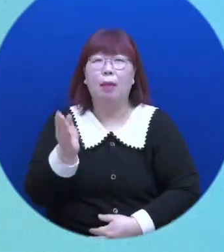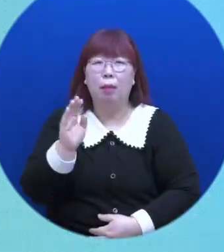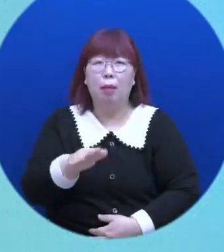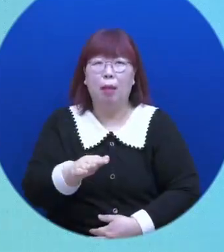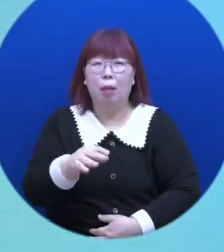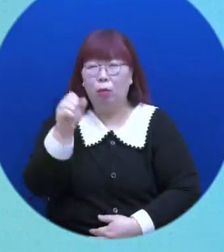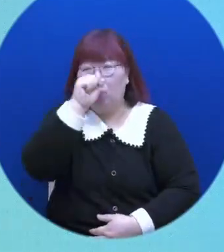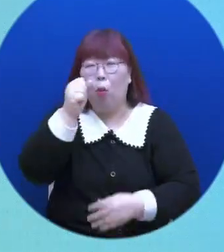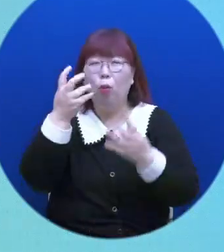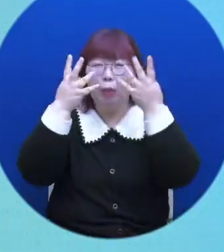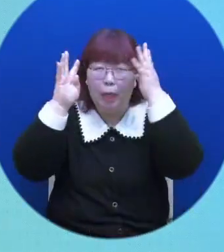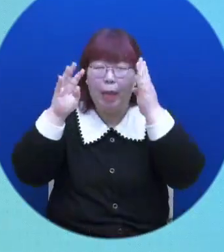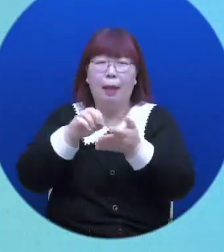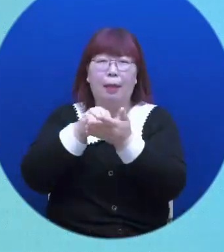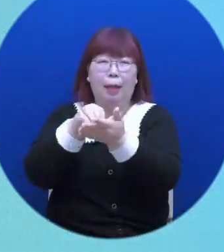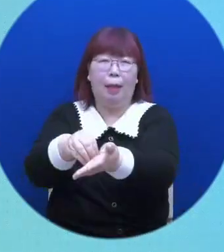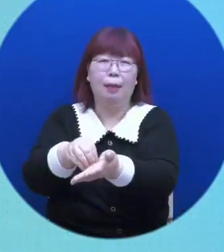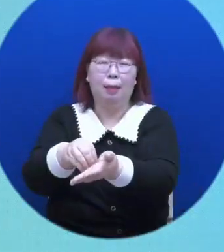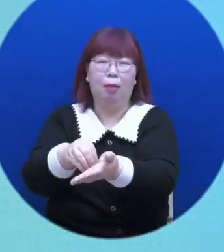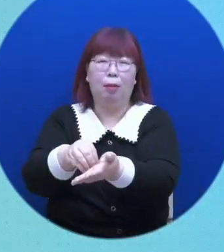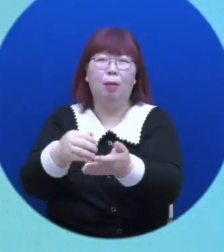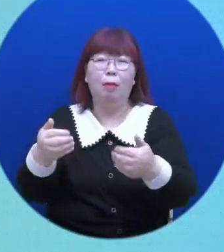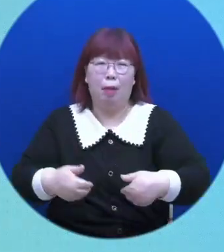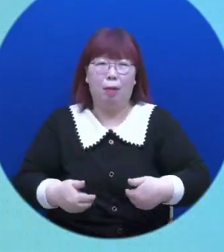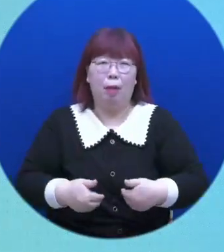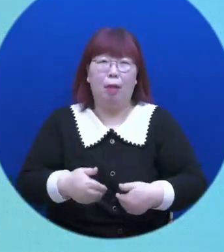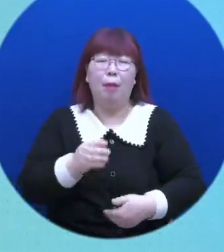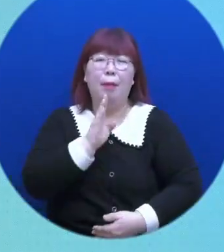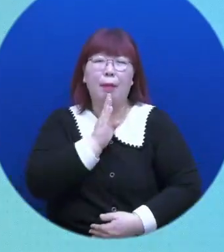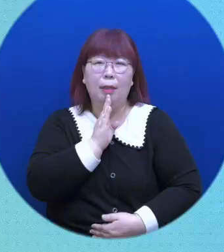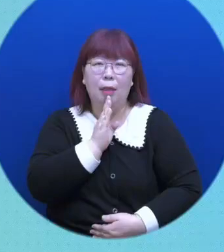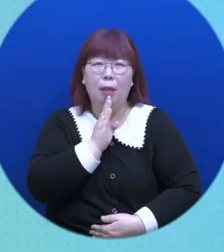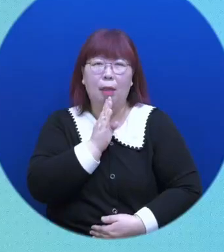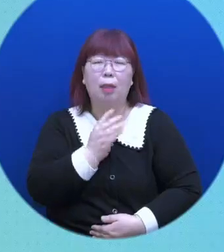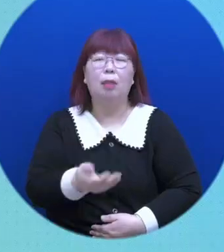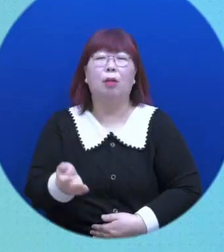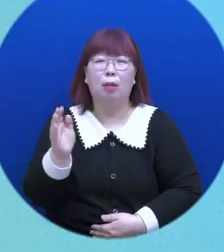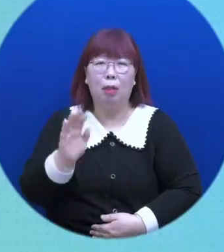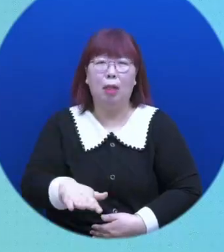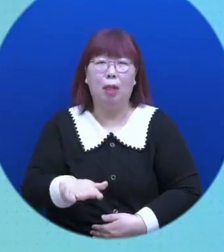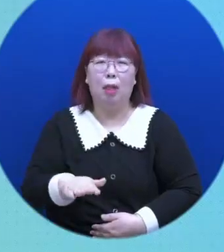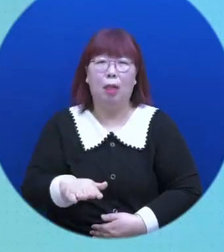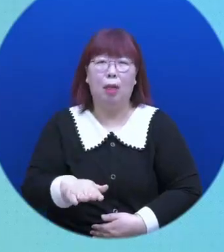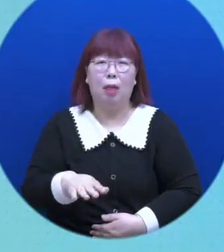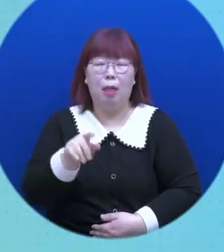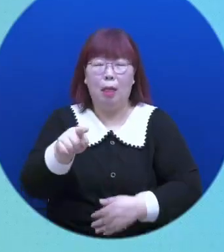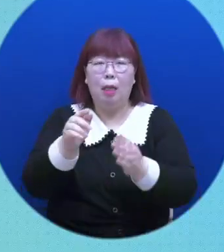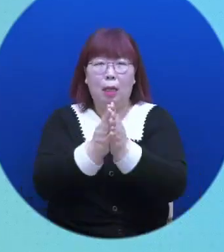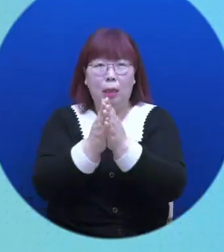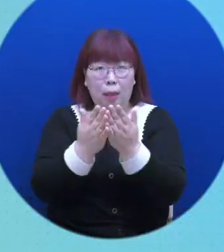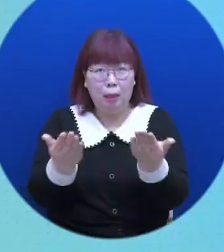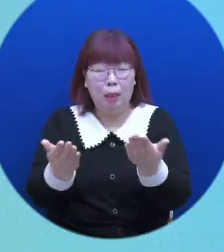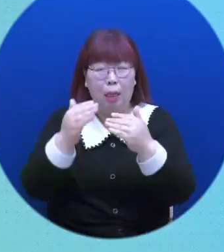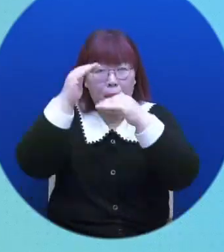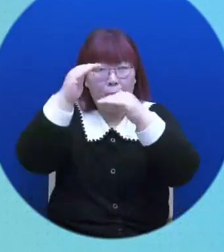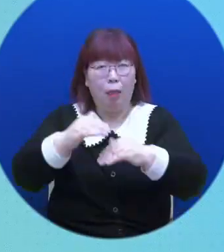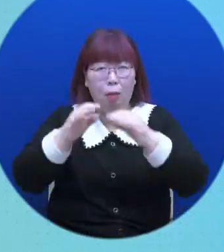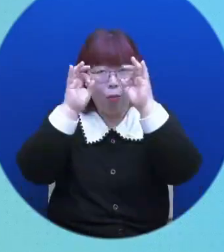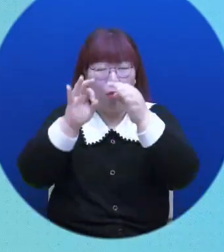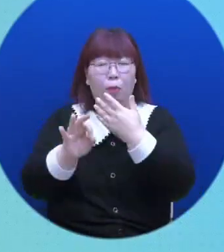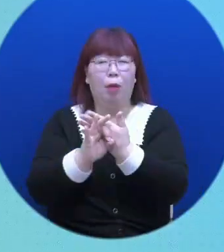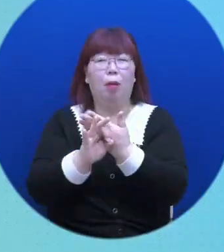좋은 대학 가야 하는 교육 시키겠죠. 그런데 이 책에서 로버트 키요사키는 이